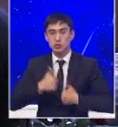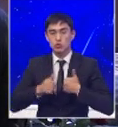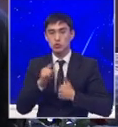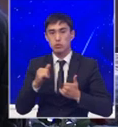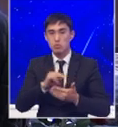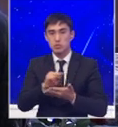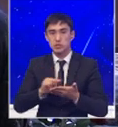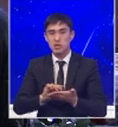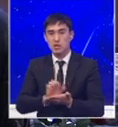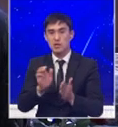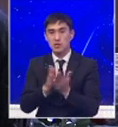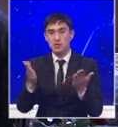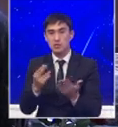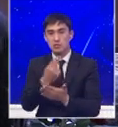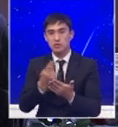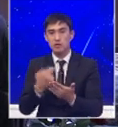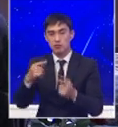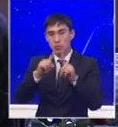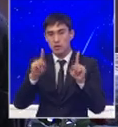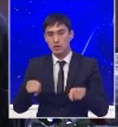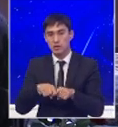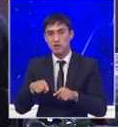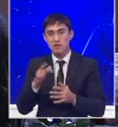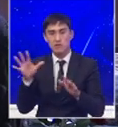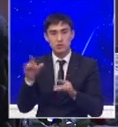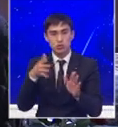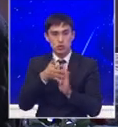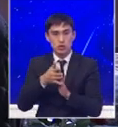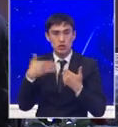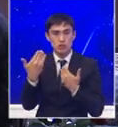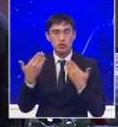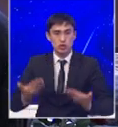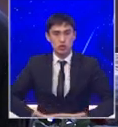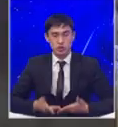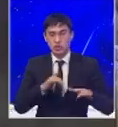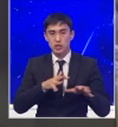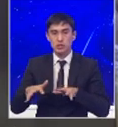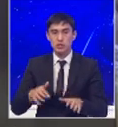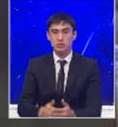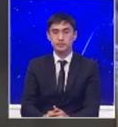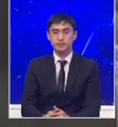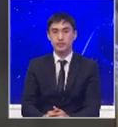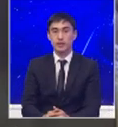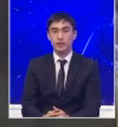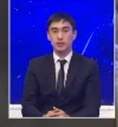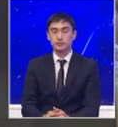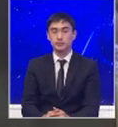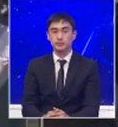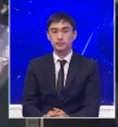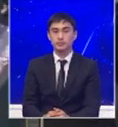нем писали книги, рисовали его портреты, а также всесторонне изучали его жизнь и деятельность.